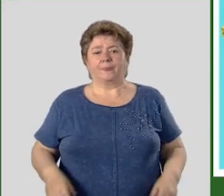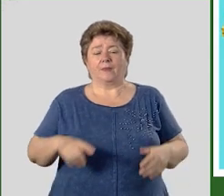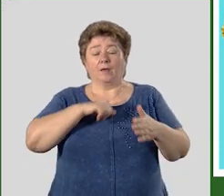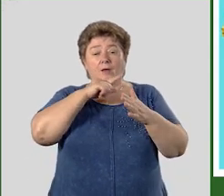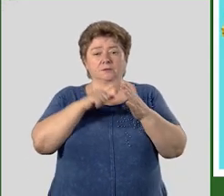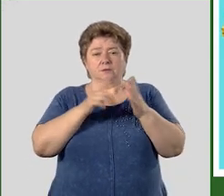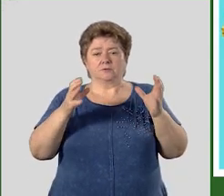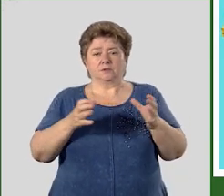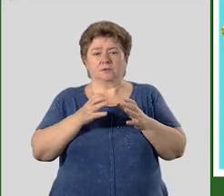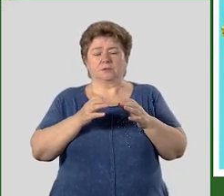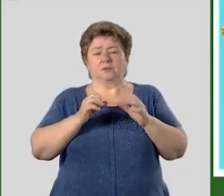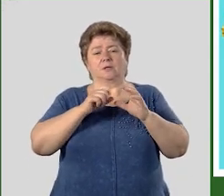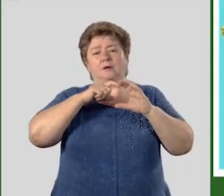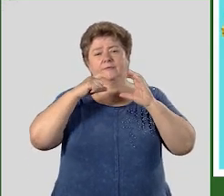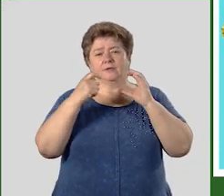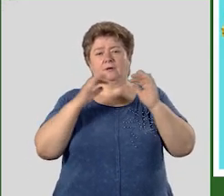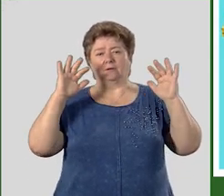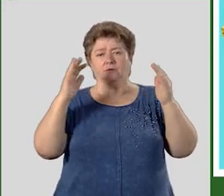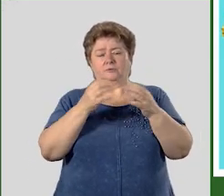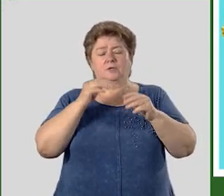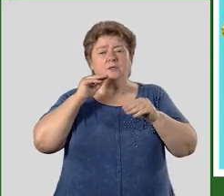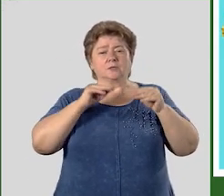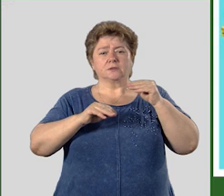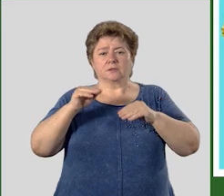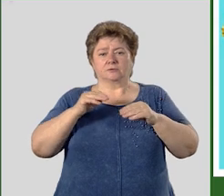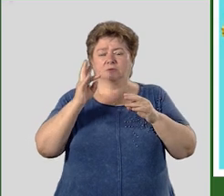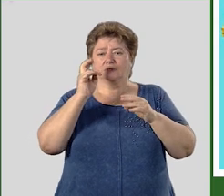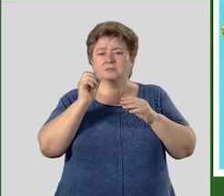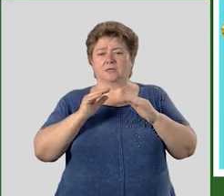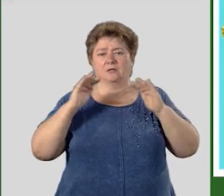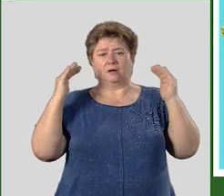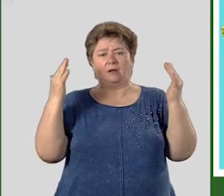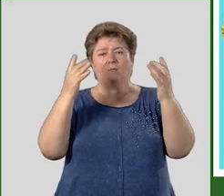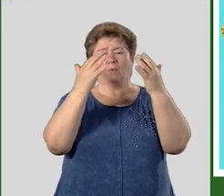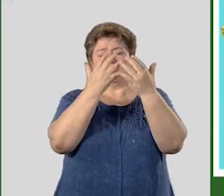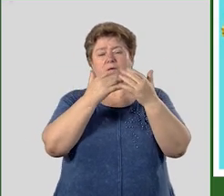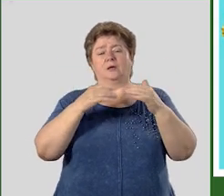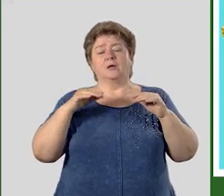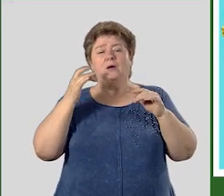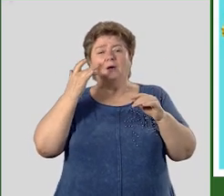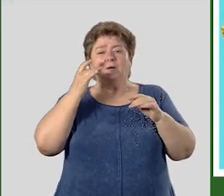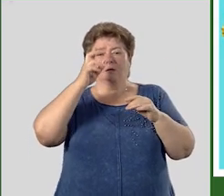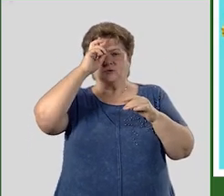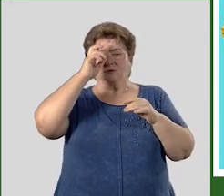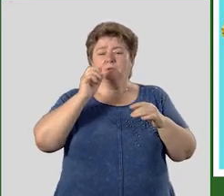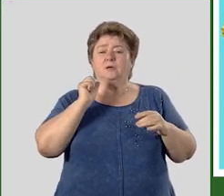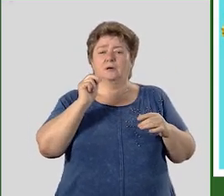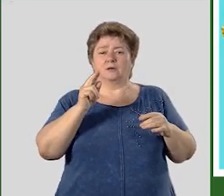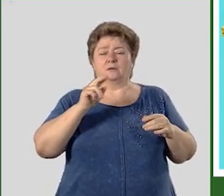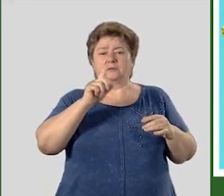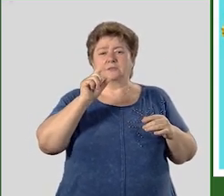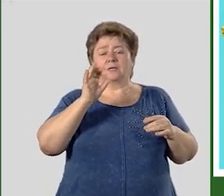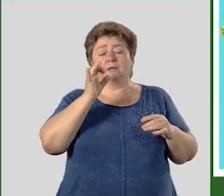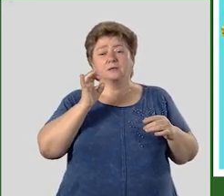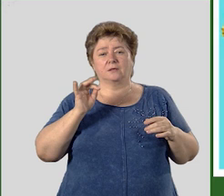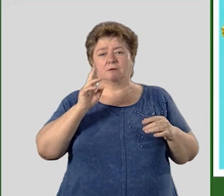Целью сохранения экваториальных лесов создаются национальные парки. В таких государствах, как